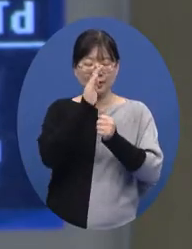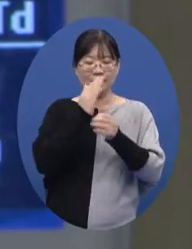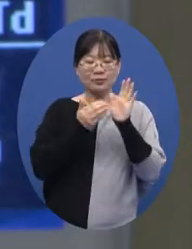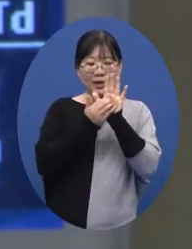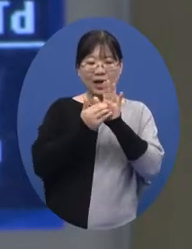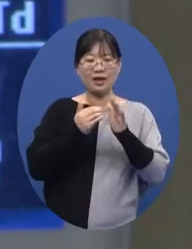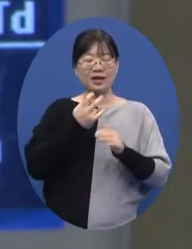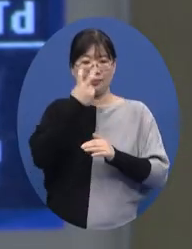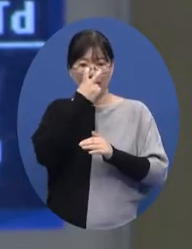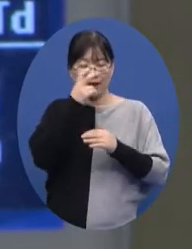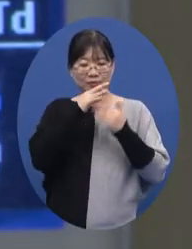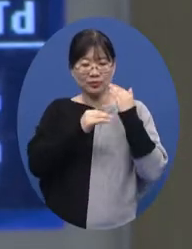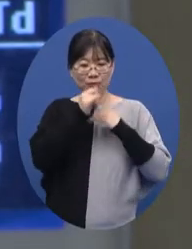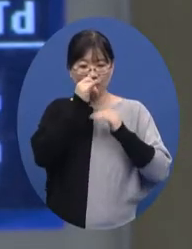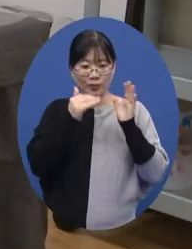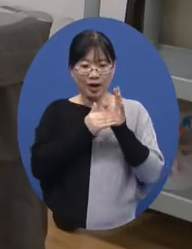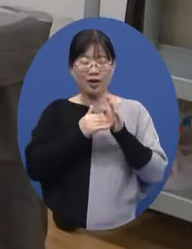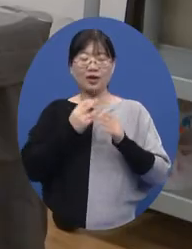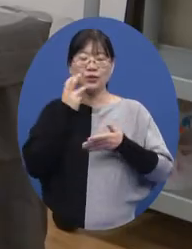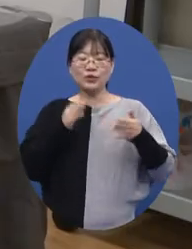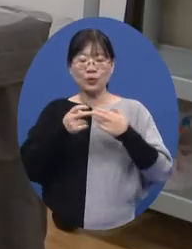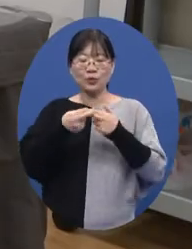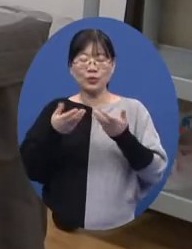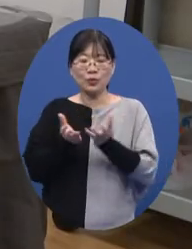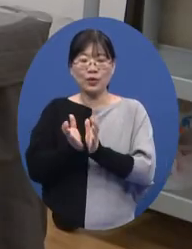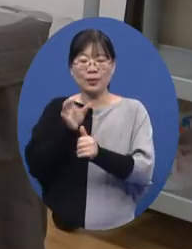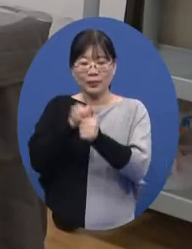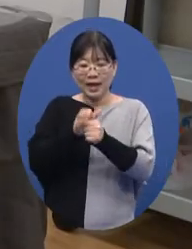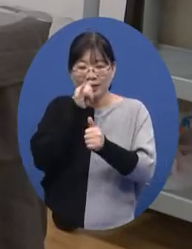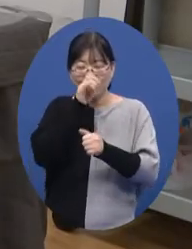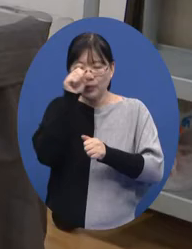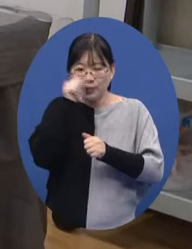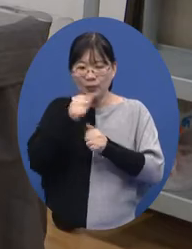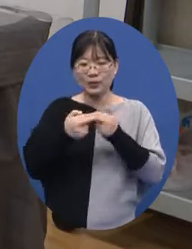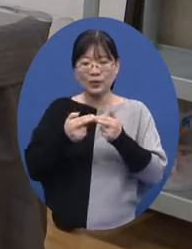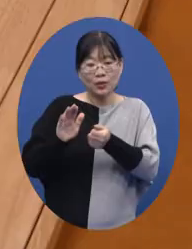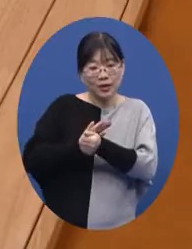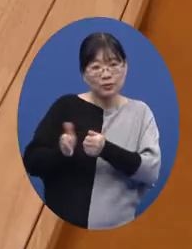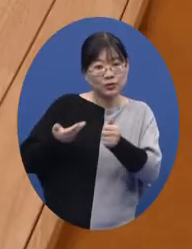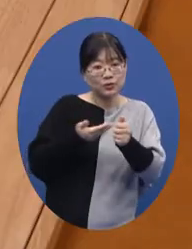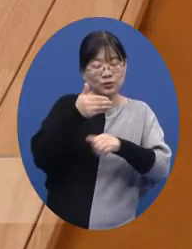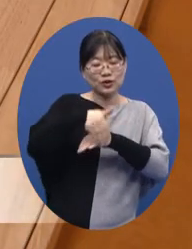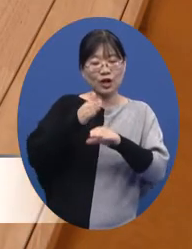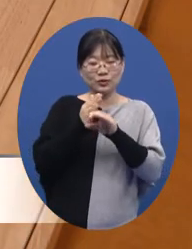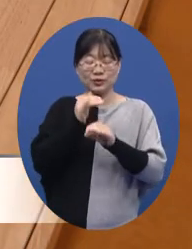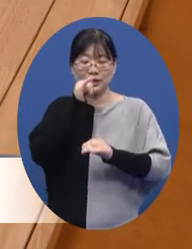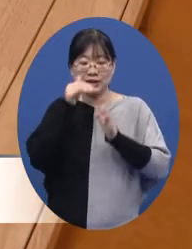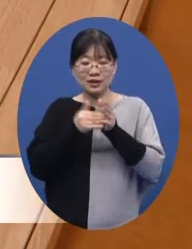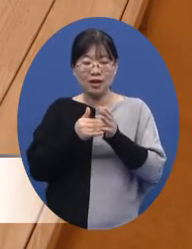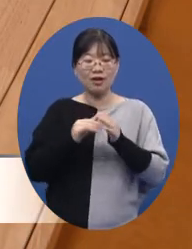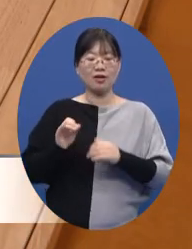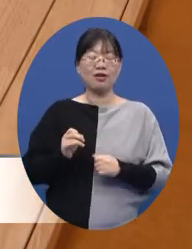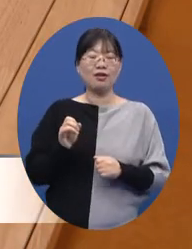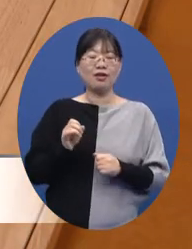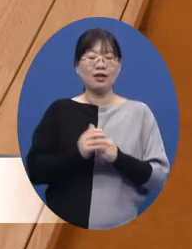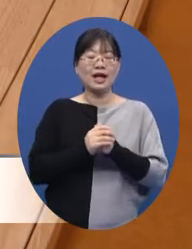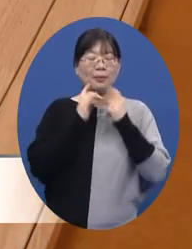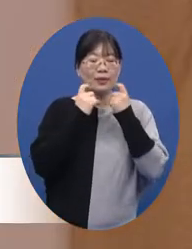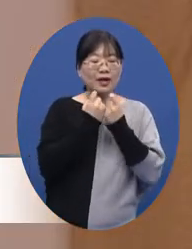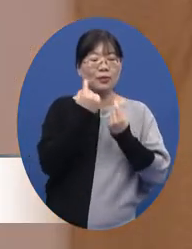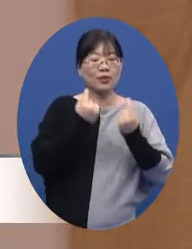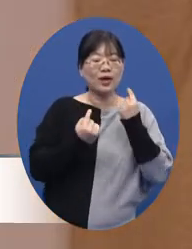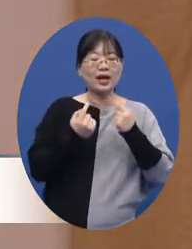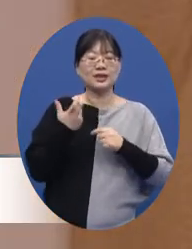적용됐습니다. 경기도의료원이 위탁 운영을 맡아 질 높은 의료 서비스를 제공할 예정입니다. 요금은 민간 산후조리원의